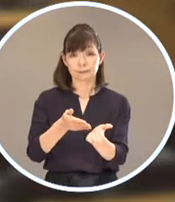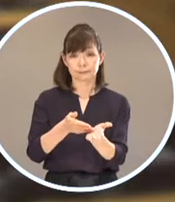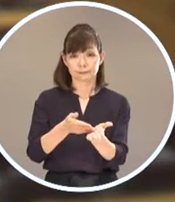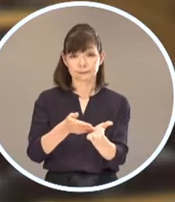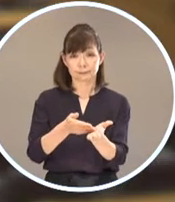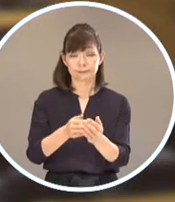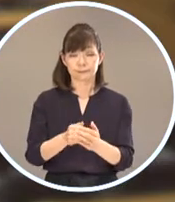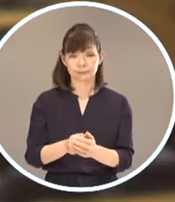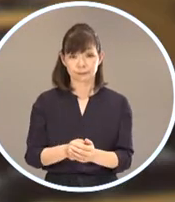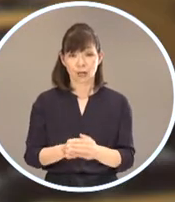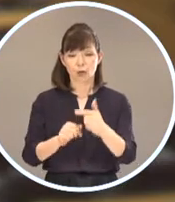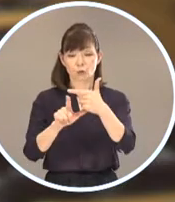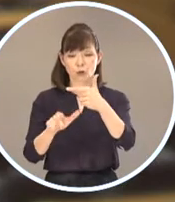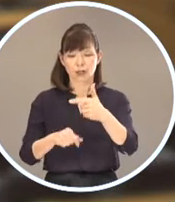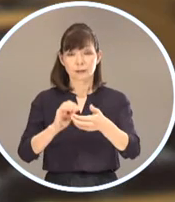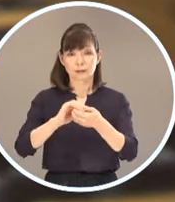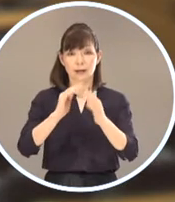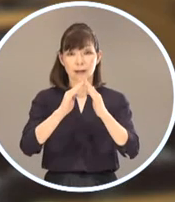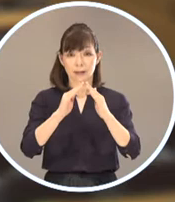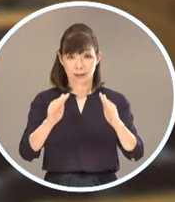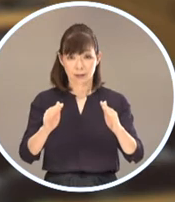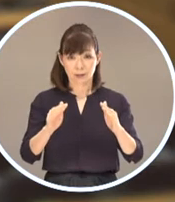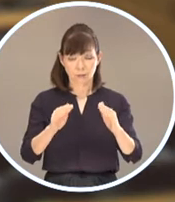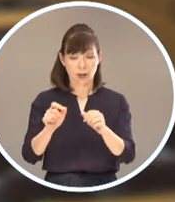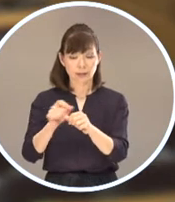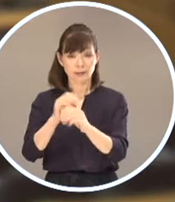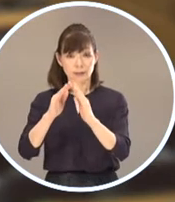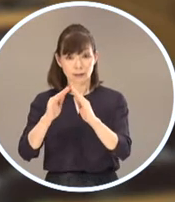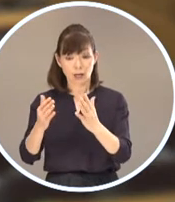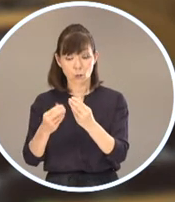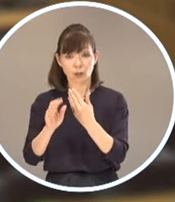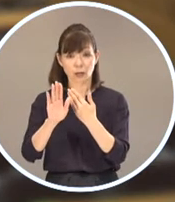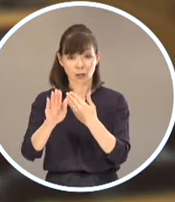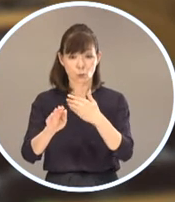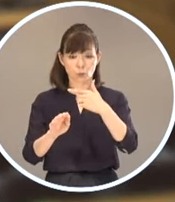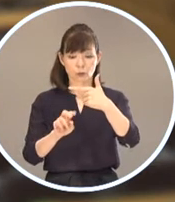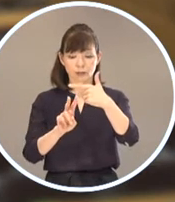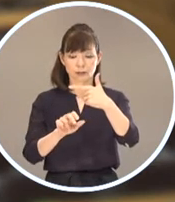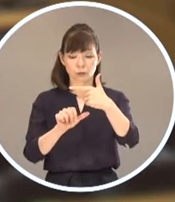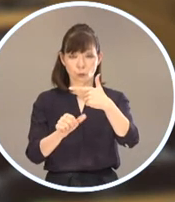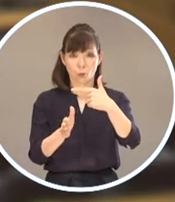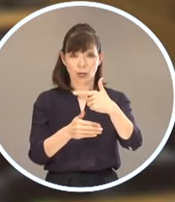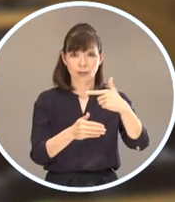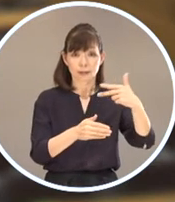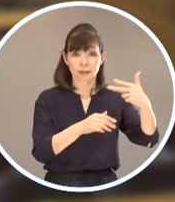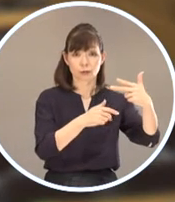。6月定例会は臨時会の後、6月25日から7